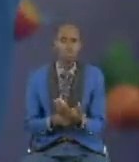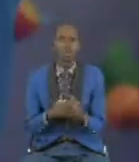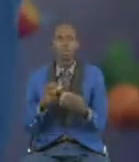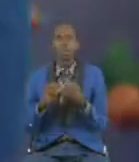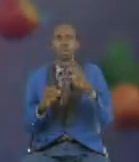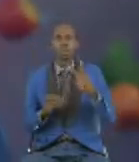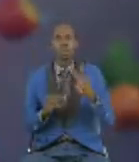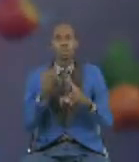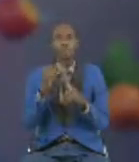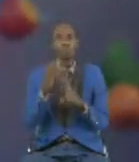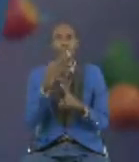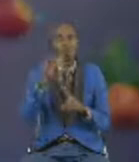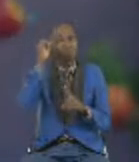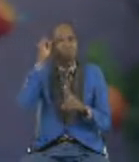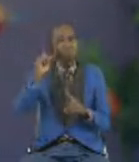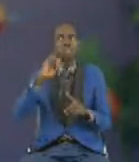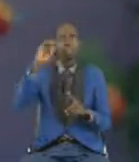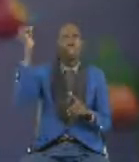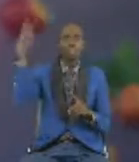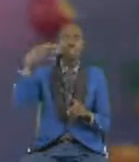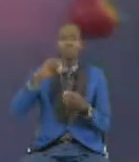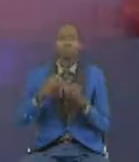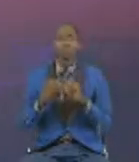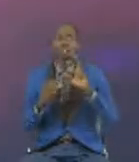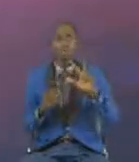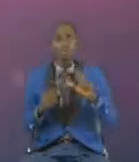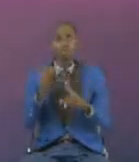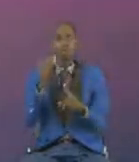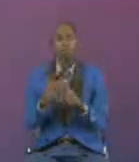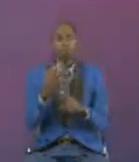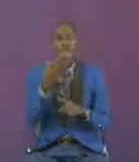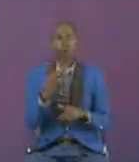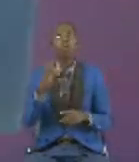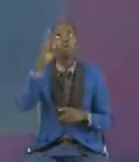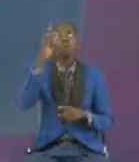la parole de sa grâce. Troisièmement, la parole de Dieu.